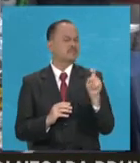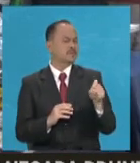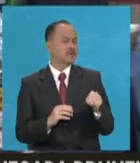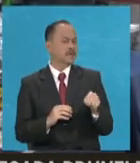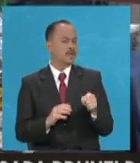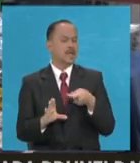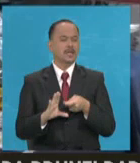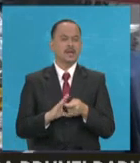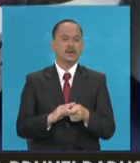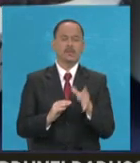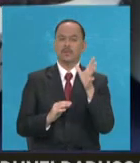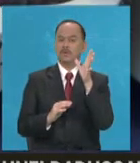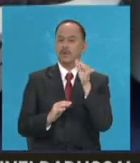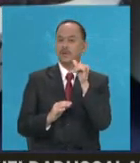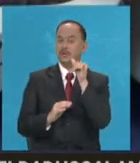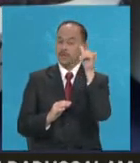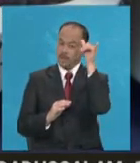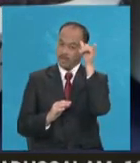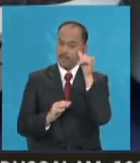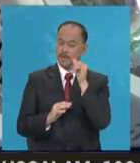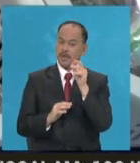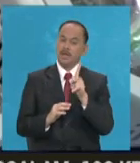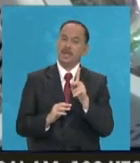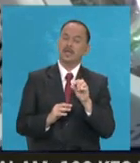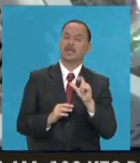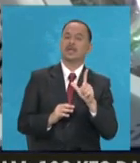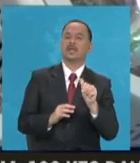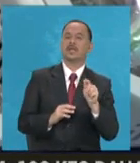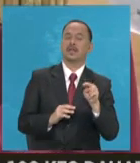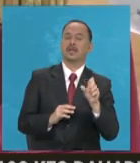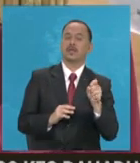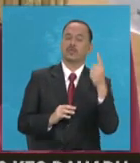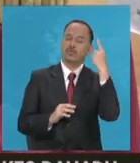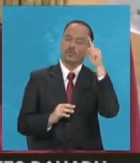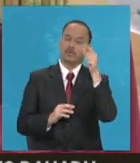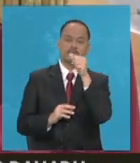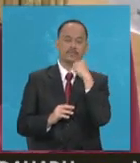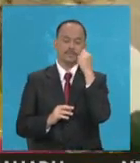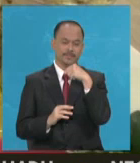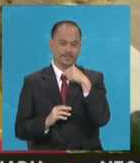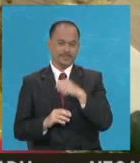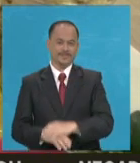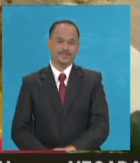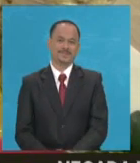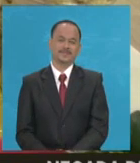tabung anak-anak yatim kampung filanas jangsang pada sambutan bulan Ramadhan Al Mubarak